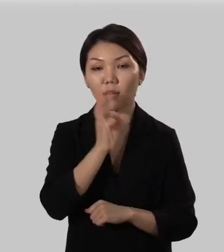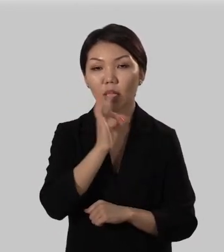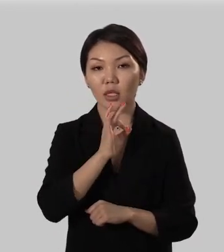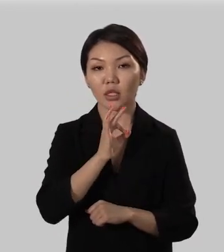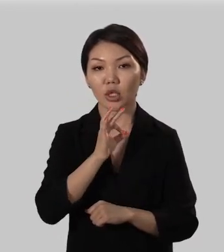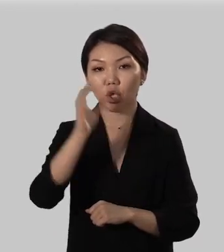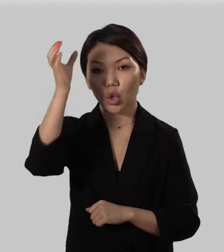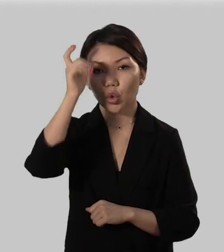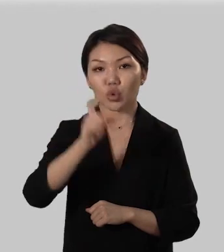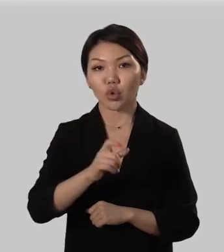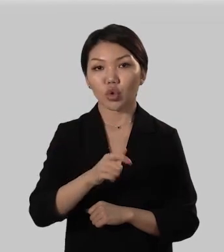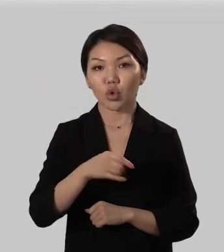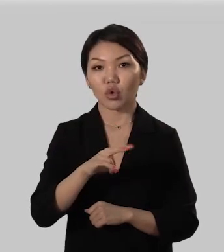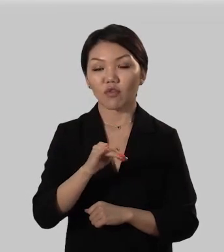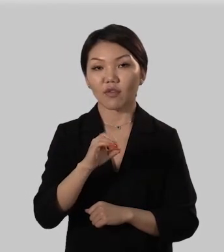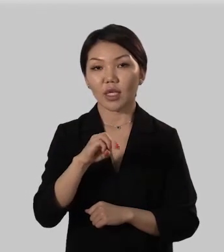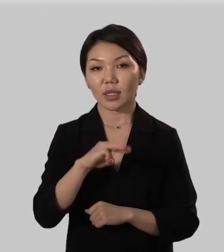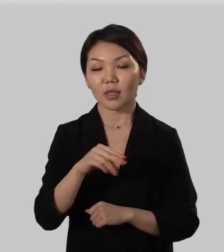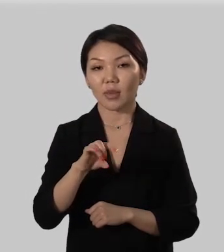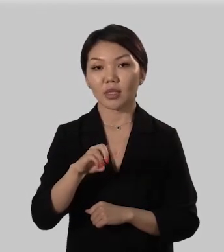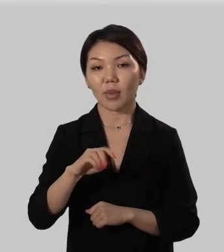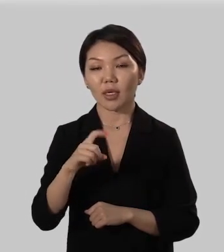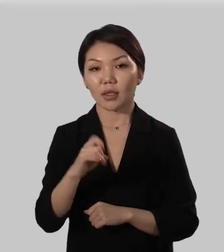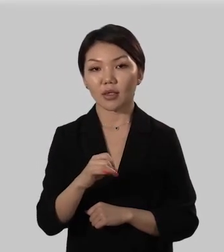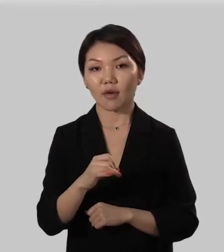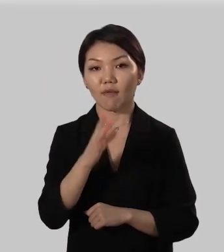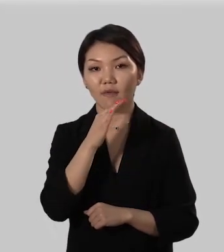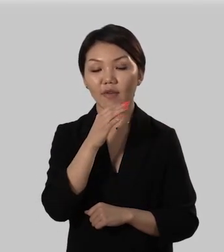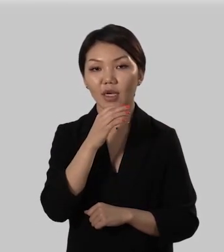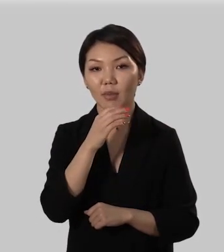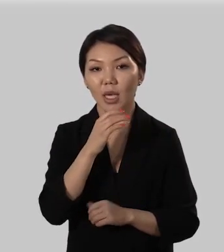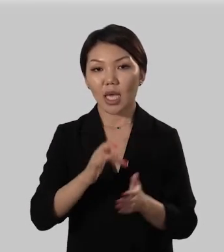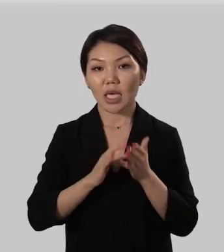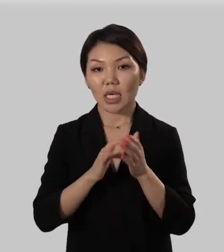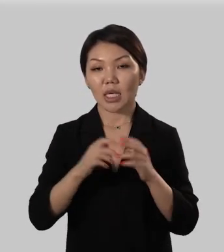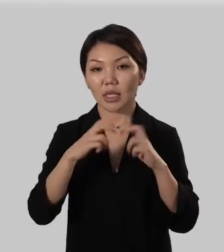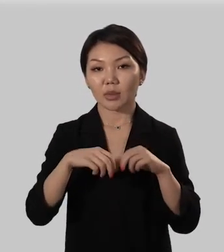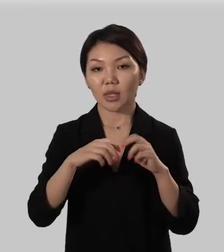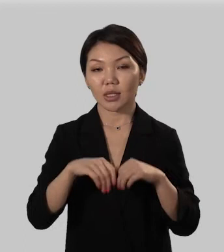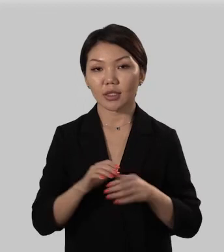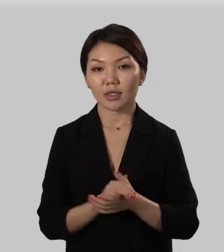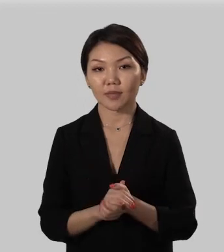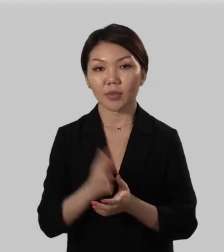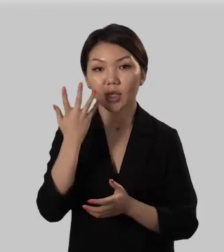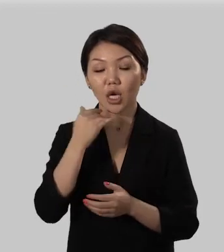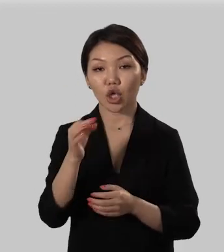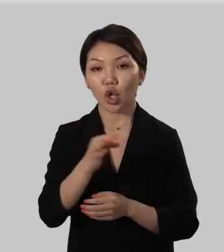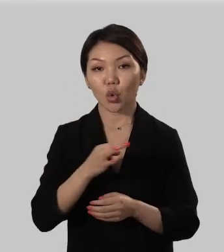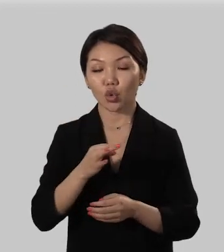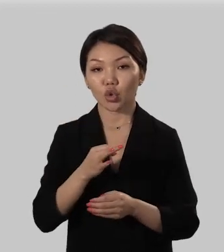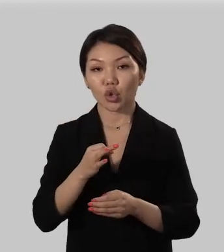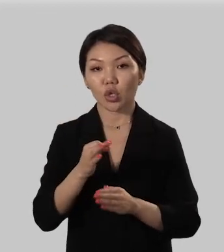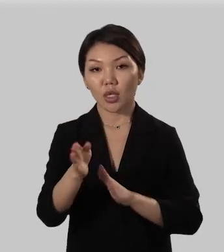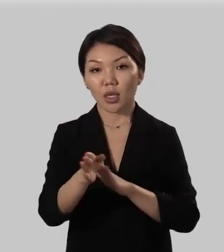готфрид мир с бахир во время экспедиции на хан-тенгри когда озеро наполняется до краев